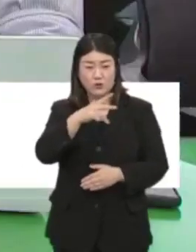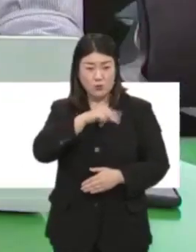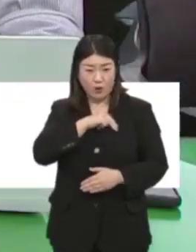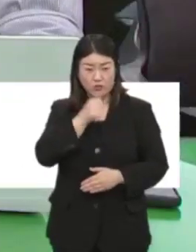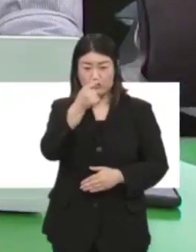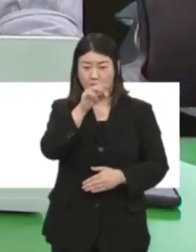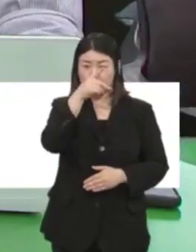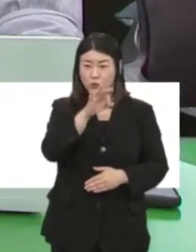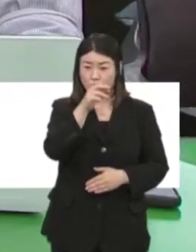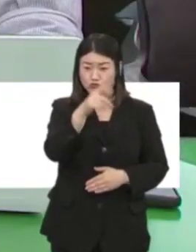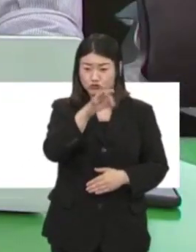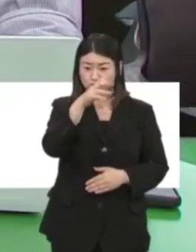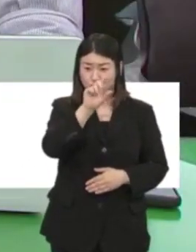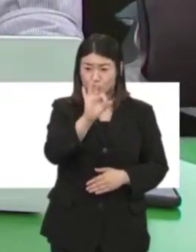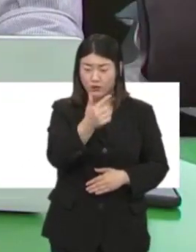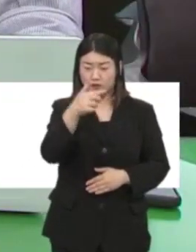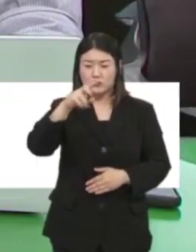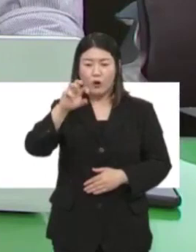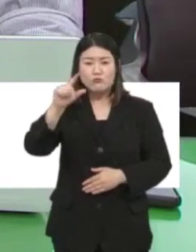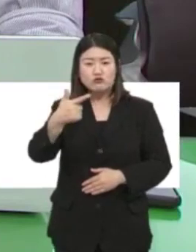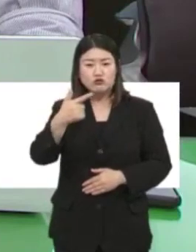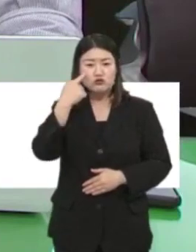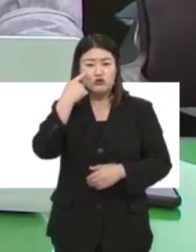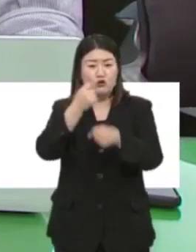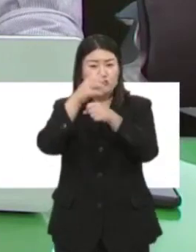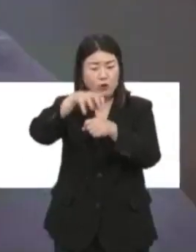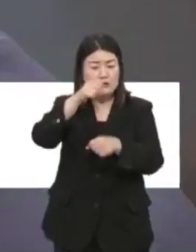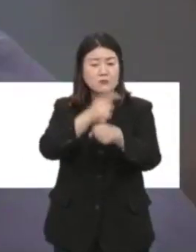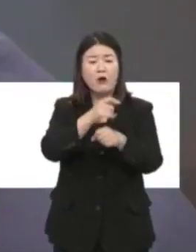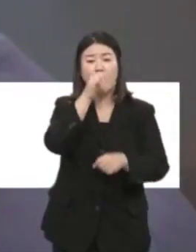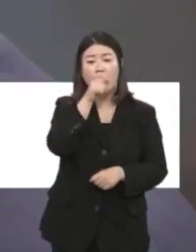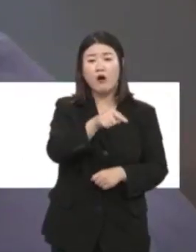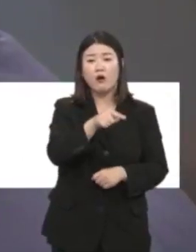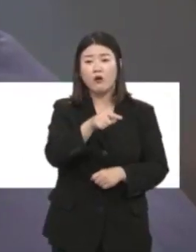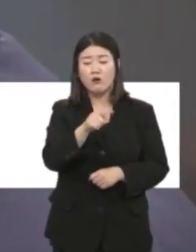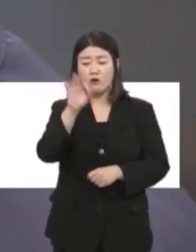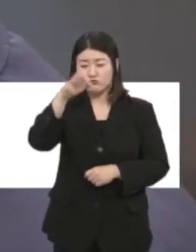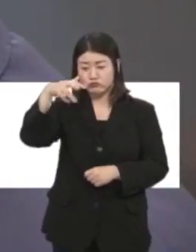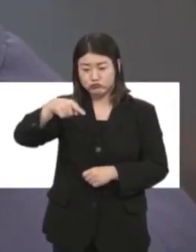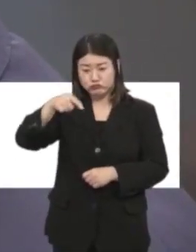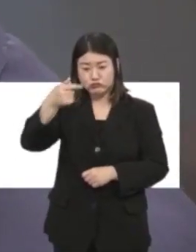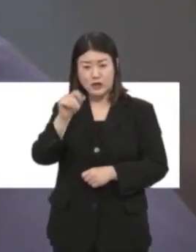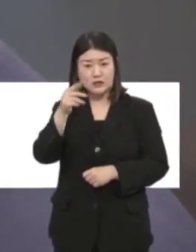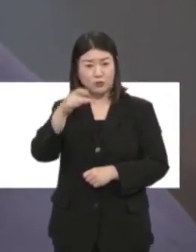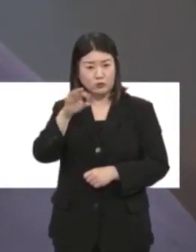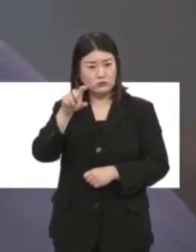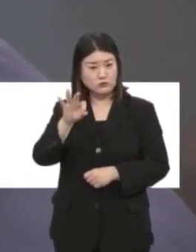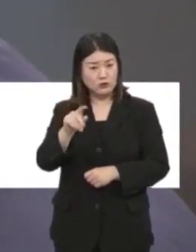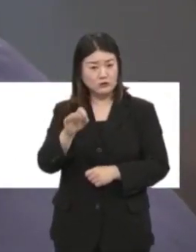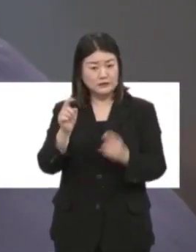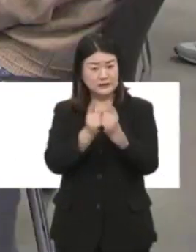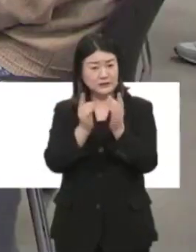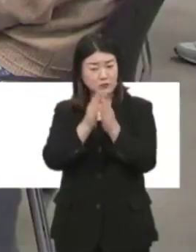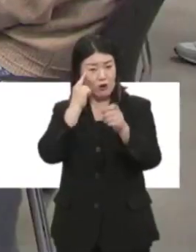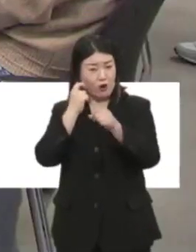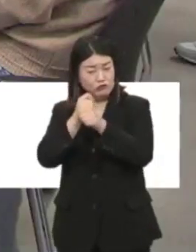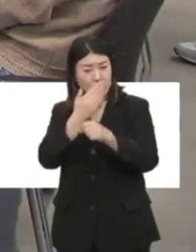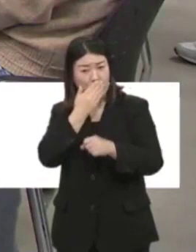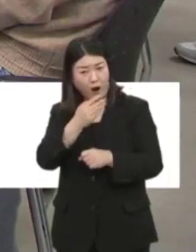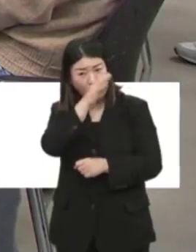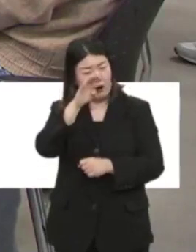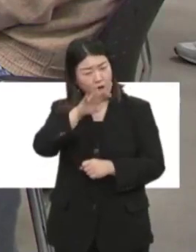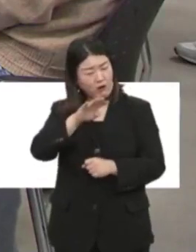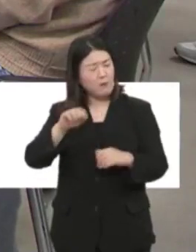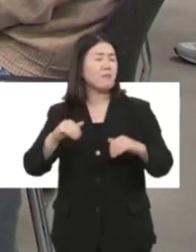연구원과 천문 연구원 등 연구 기관이 이미 존재하는만큼 우주 항공청이 연구 개발을 직접 수행하는 것에 반대 의사를